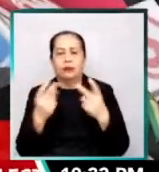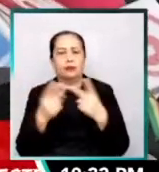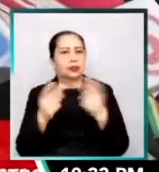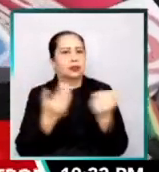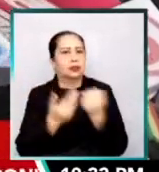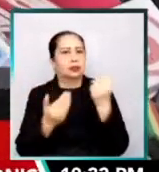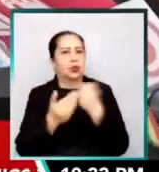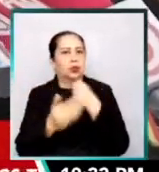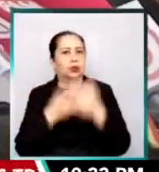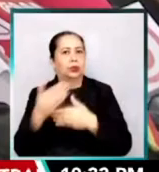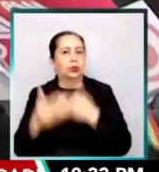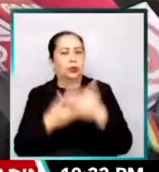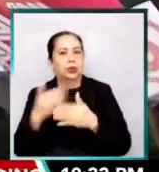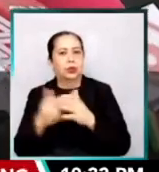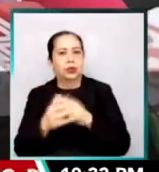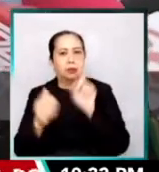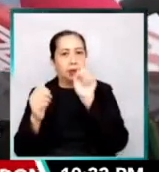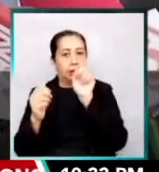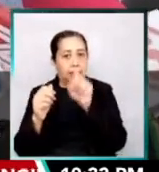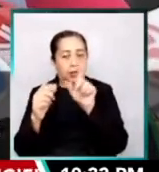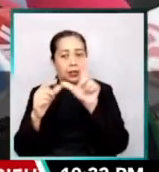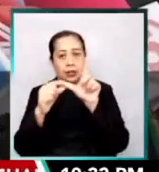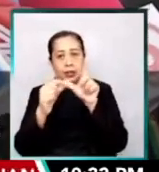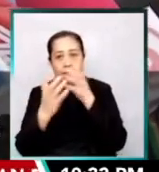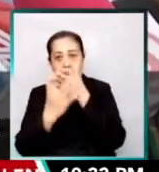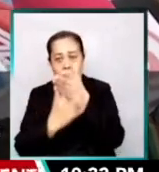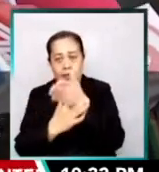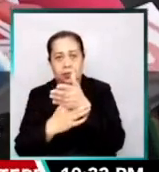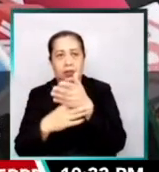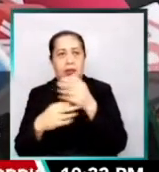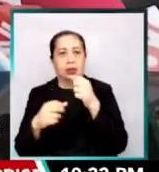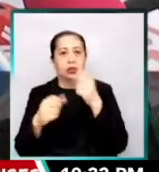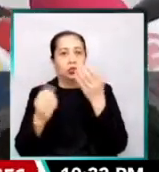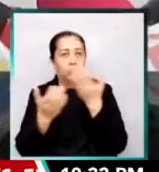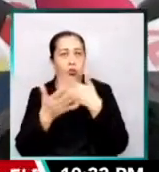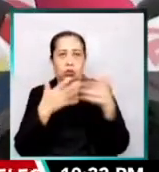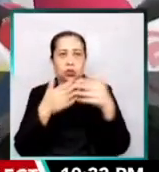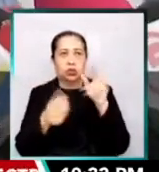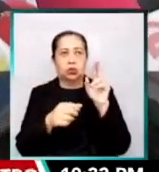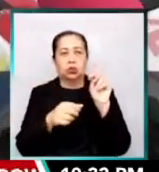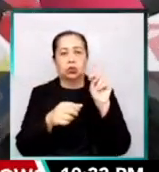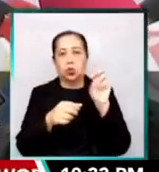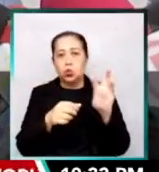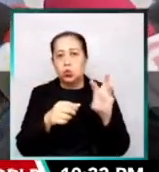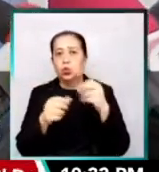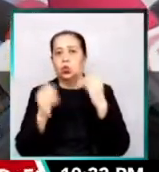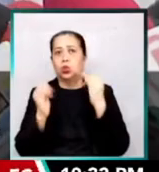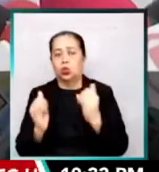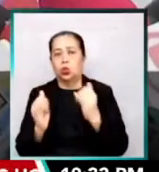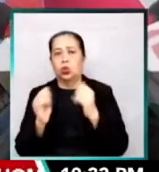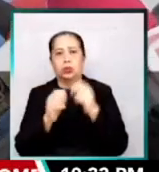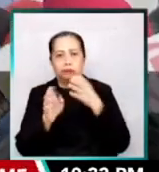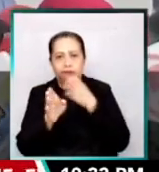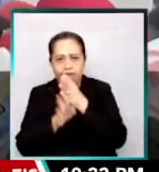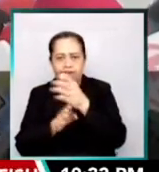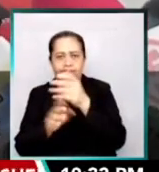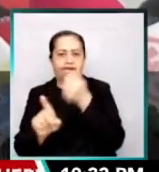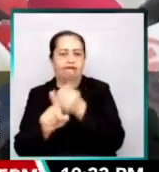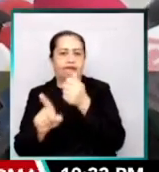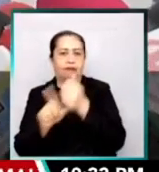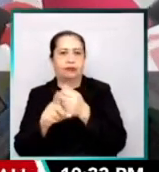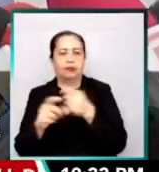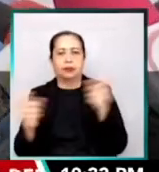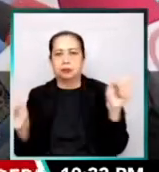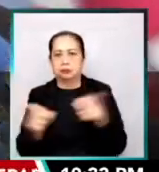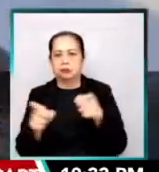process namin. Pag-click nyo sa link, whether new subscriber ka or existing, redirected ka right away, real time, doon